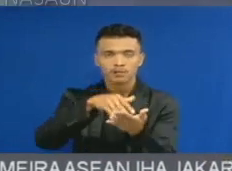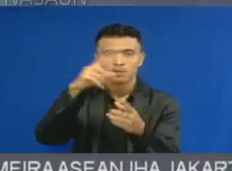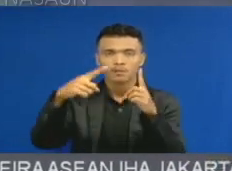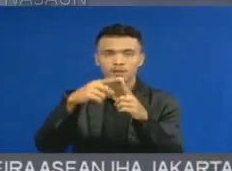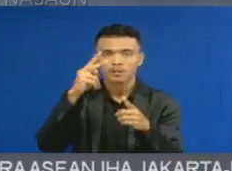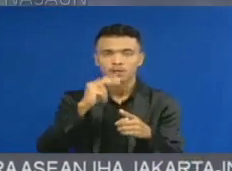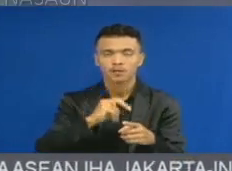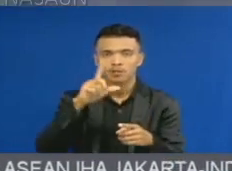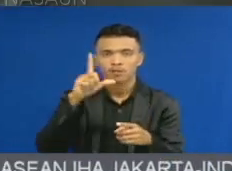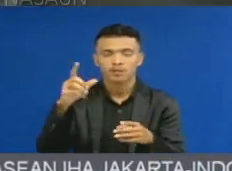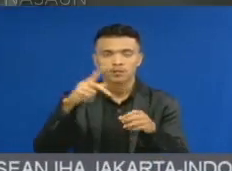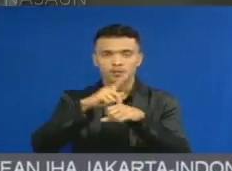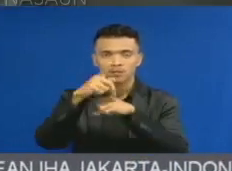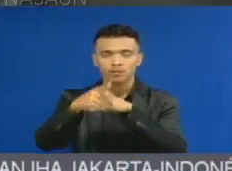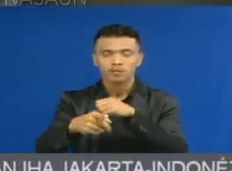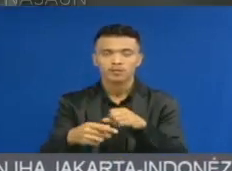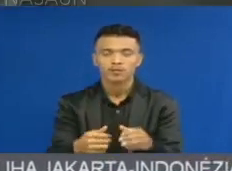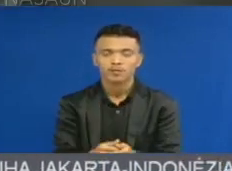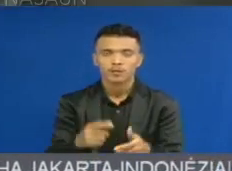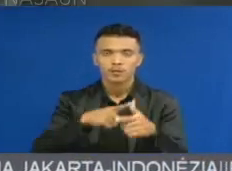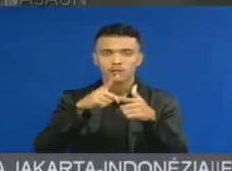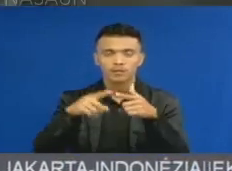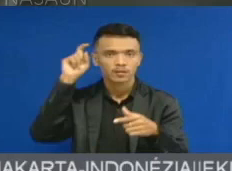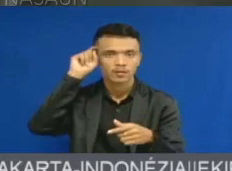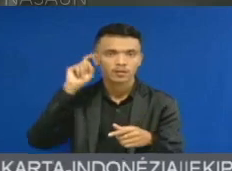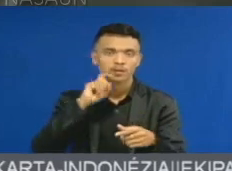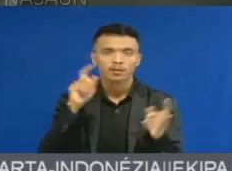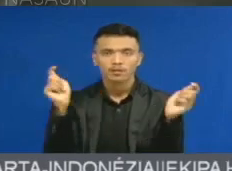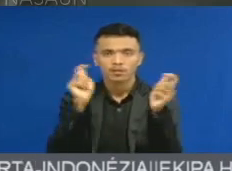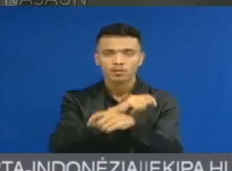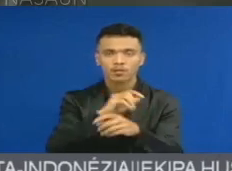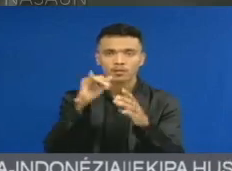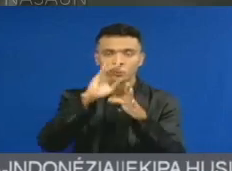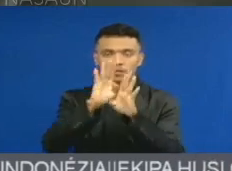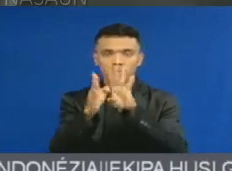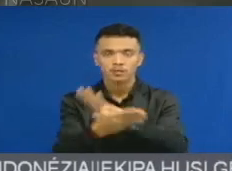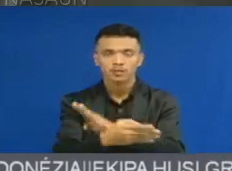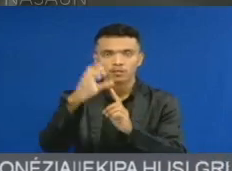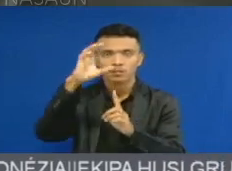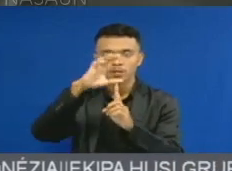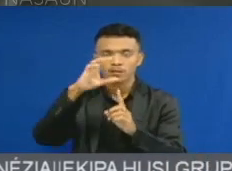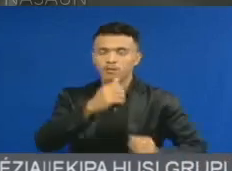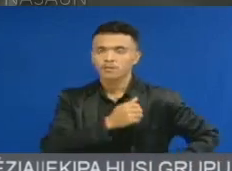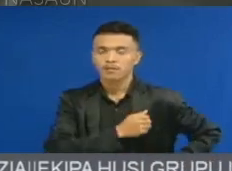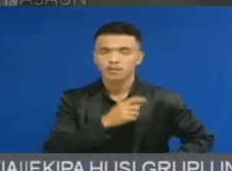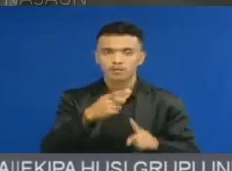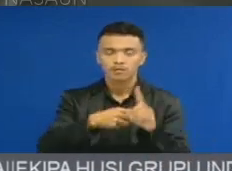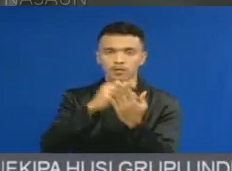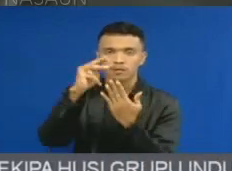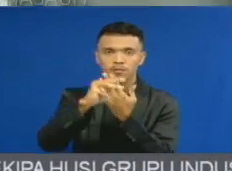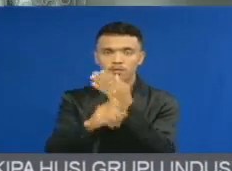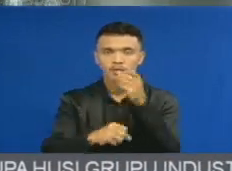bonuia batalha. Afoi Xanana eleito sai comandante Falentil ia fulang marso tinang rihuida tustia